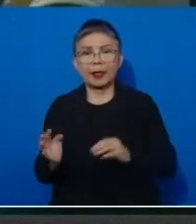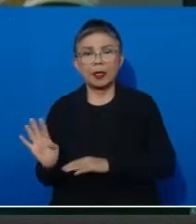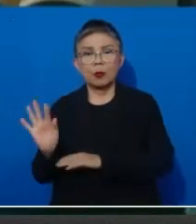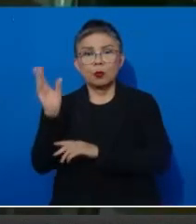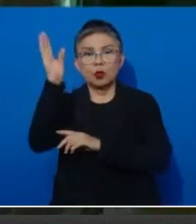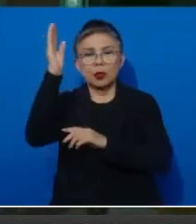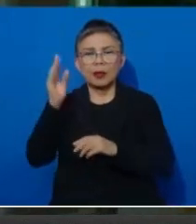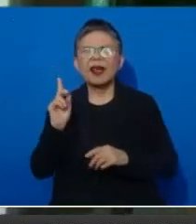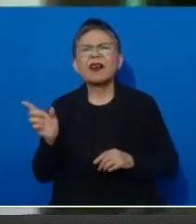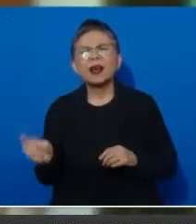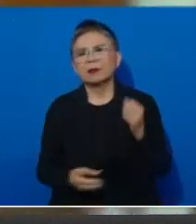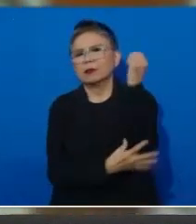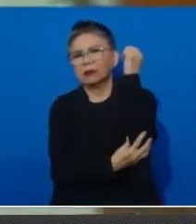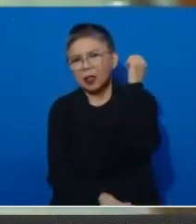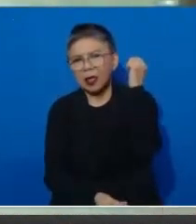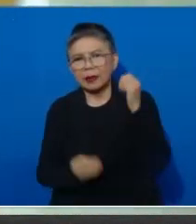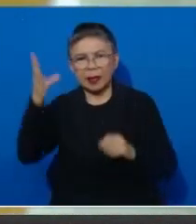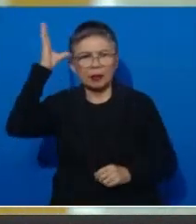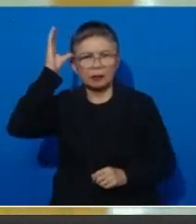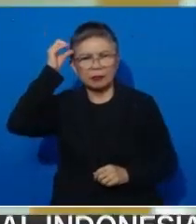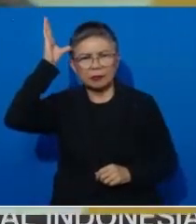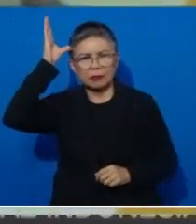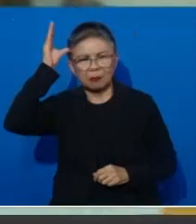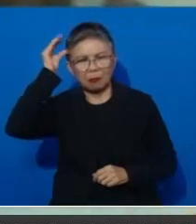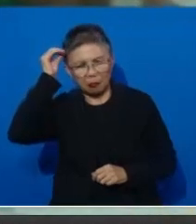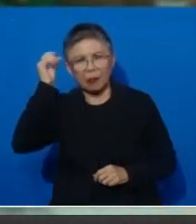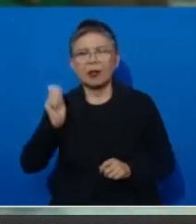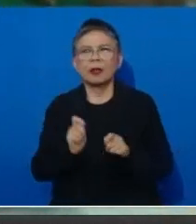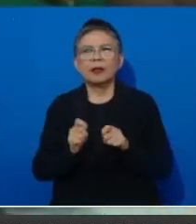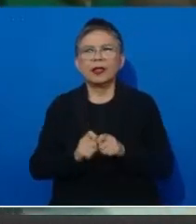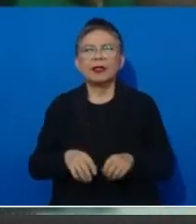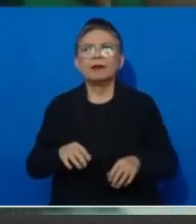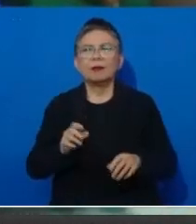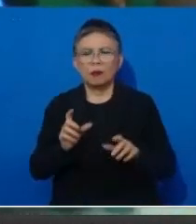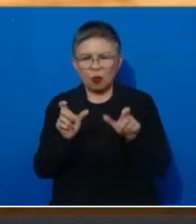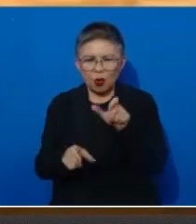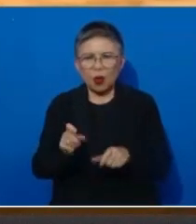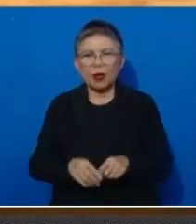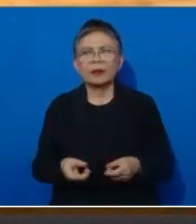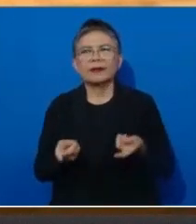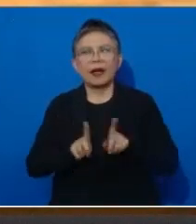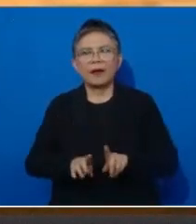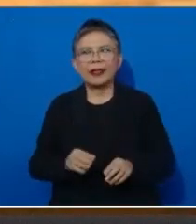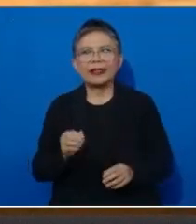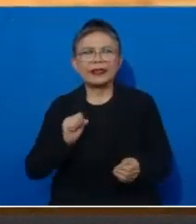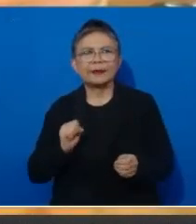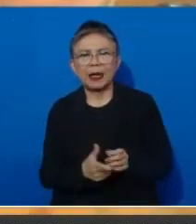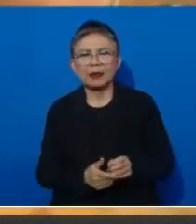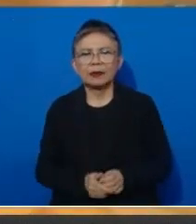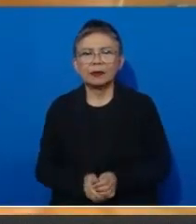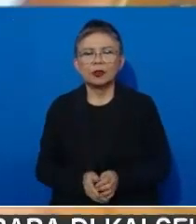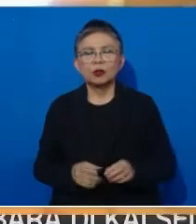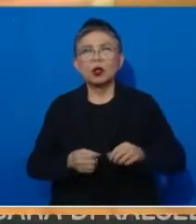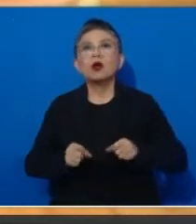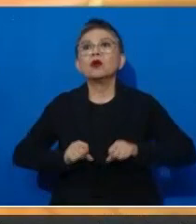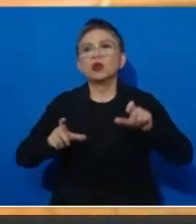faktor kemiskinan dan rendahnya tingkat pendidikan menjadi penyebab lain tingginya angka pernikahan dini. Para pemohon rata-rata hanya lulusan SD